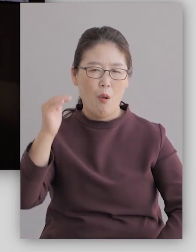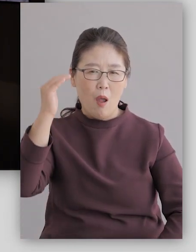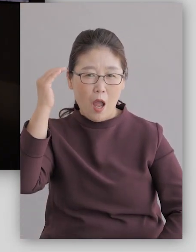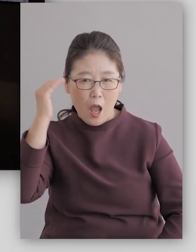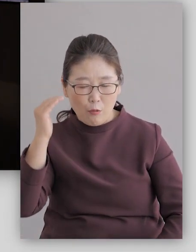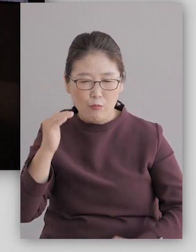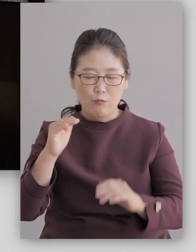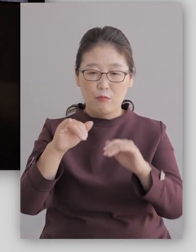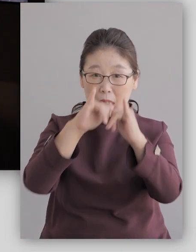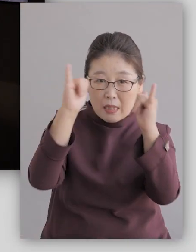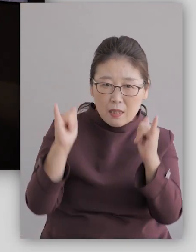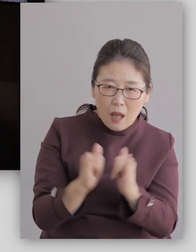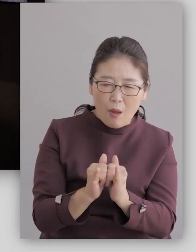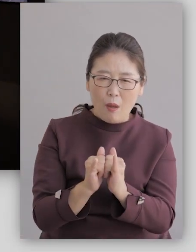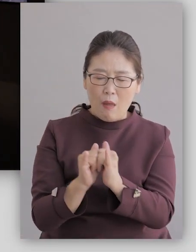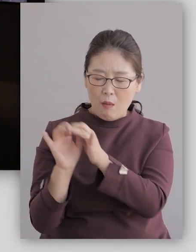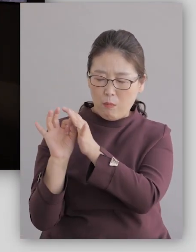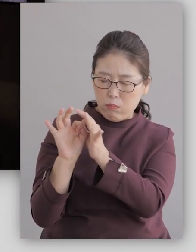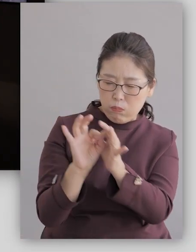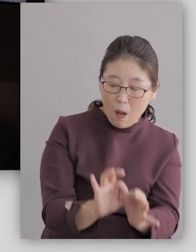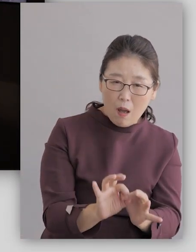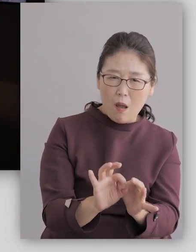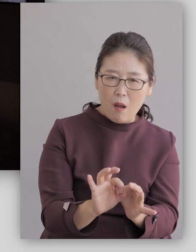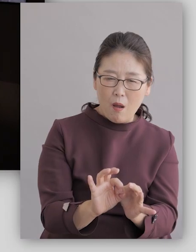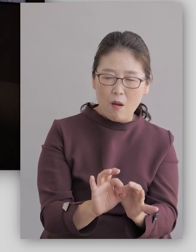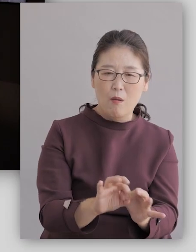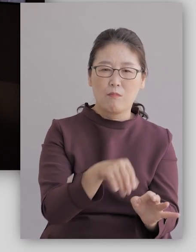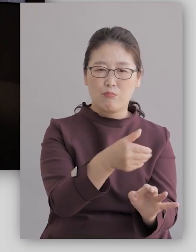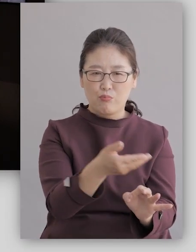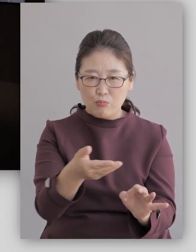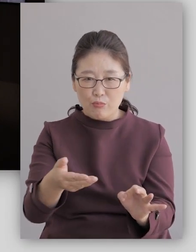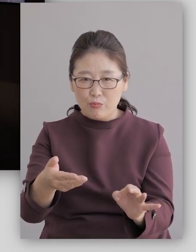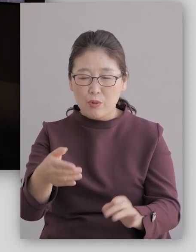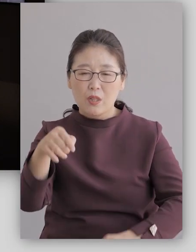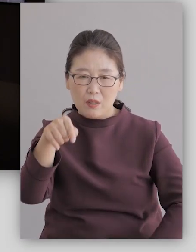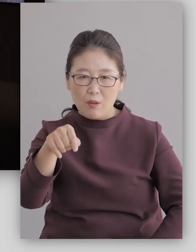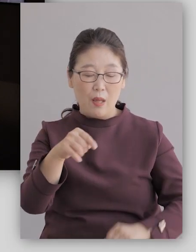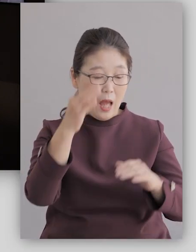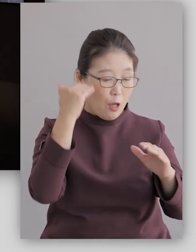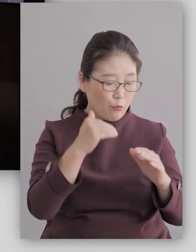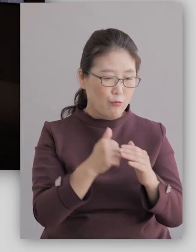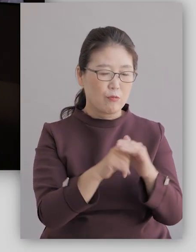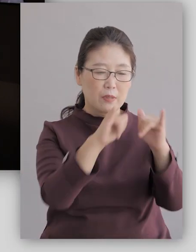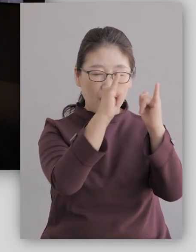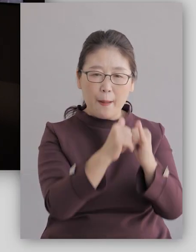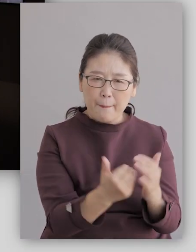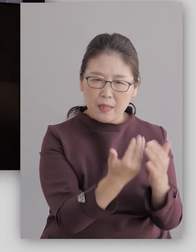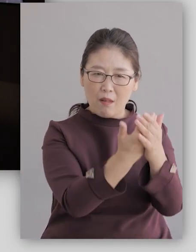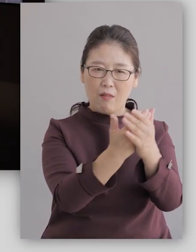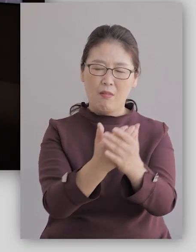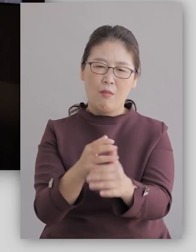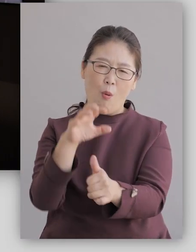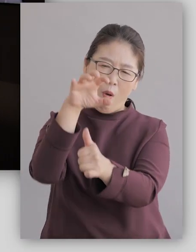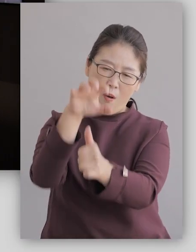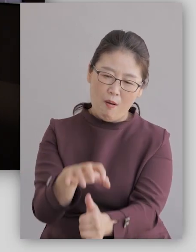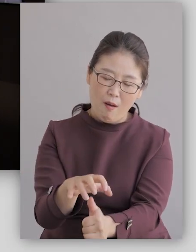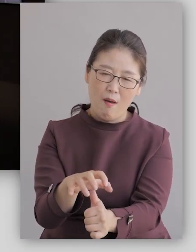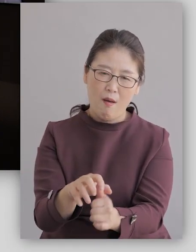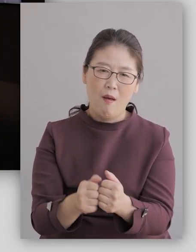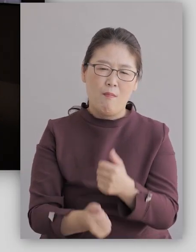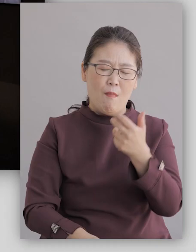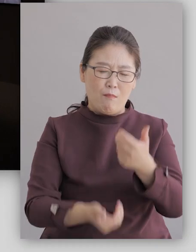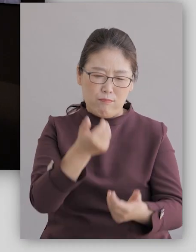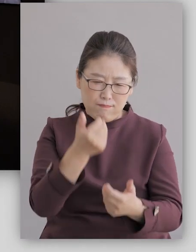동시대까지 관통을 하면서 우리 사회의 수많은 발전과 그 다음에 억압과 그 다음에 이게